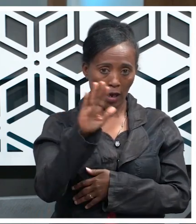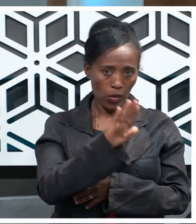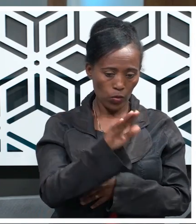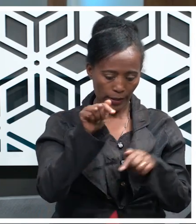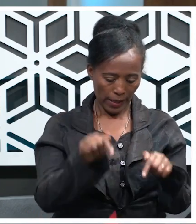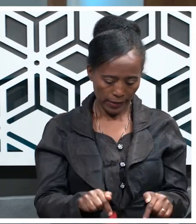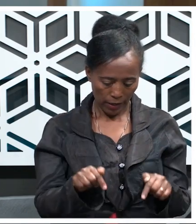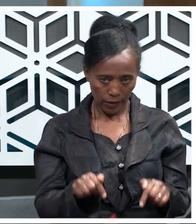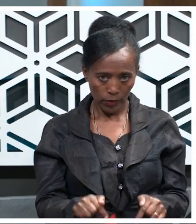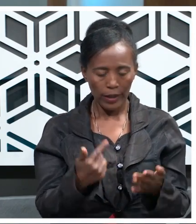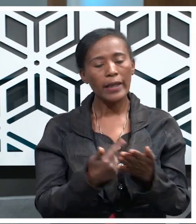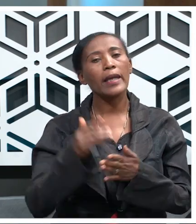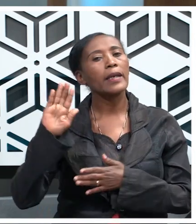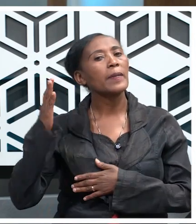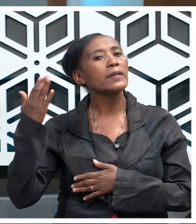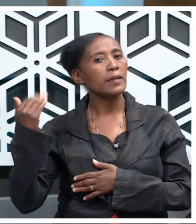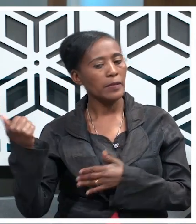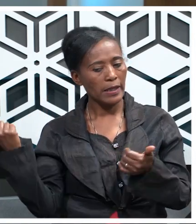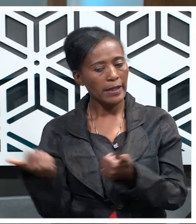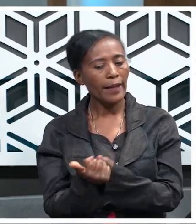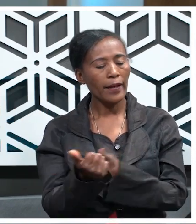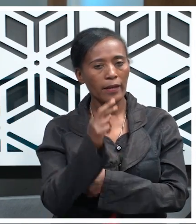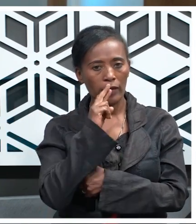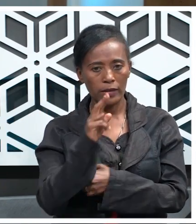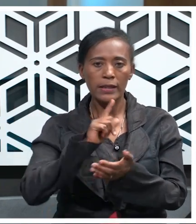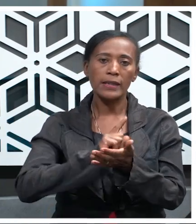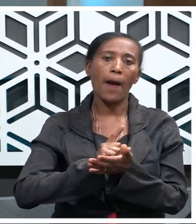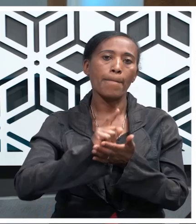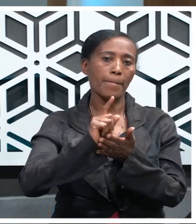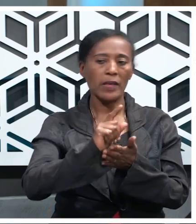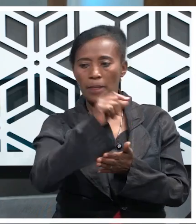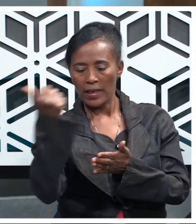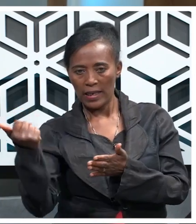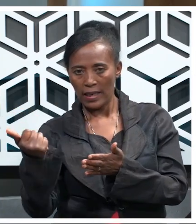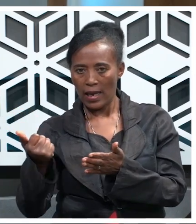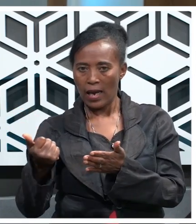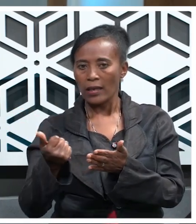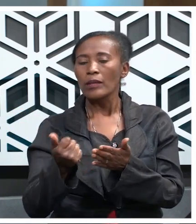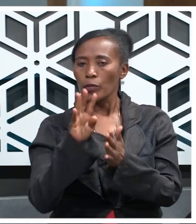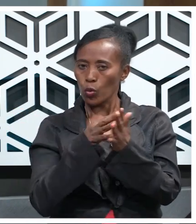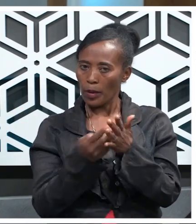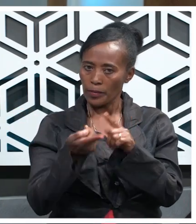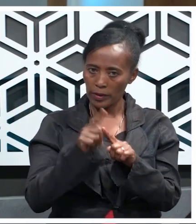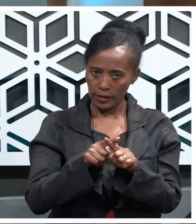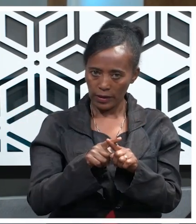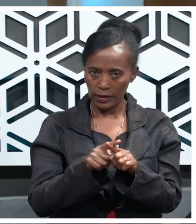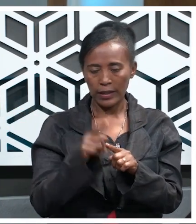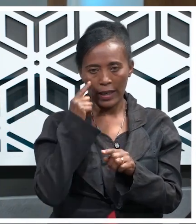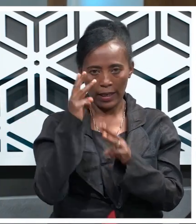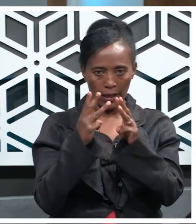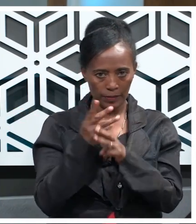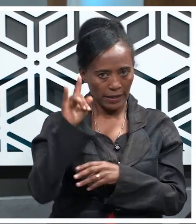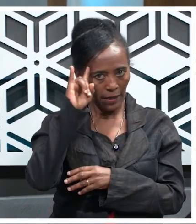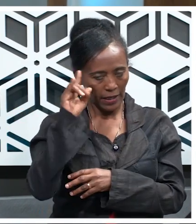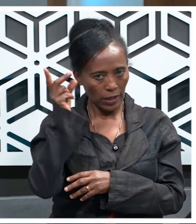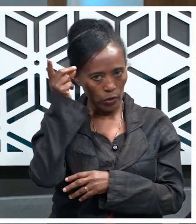የሁሌ ዳጉ የዛሬው ይህንን ይመስል ነበር። እንደ ተከታተላችሁት ሳምንት በሌላ ጥንቅር እንመለሳለን። የኔ ዓለም